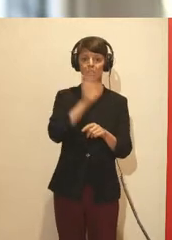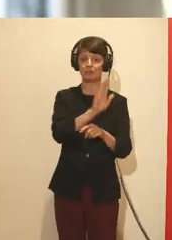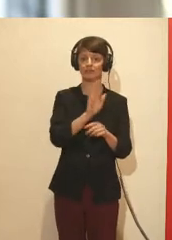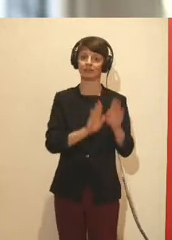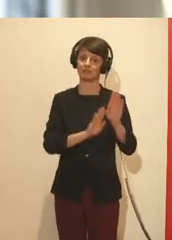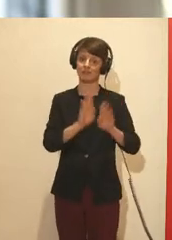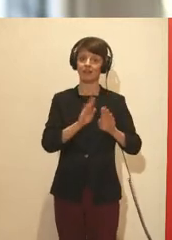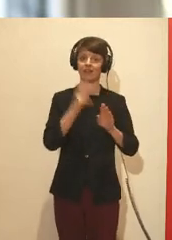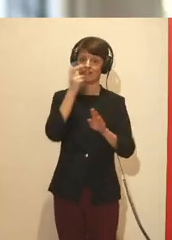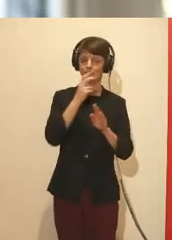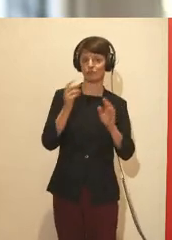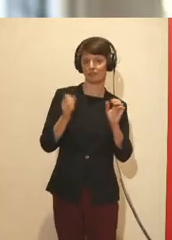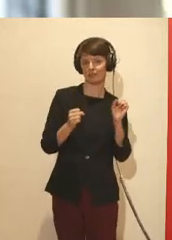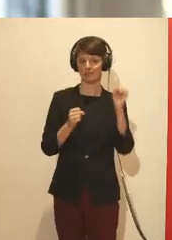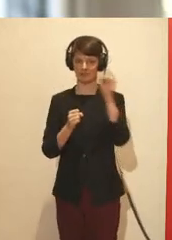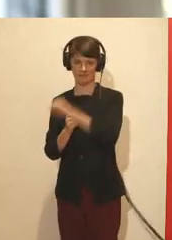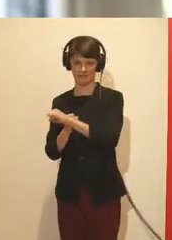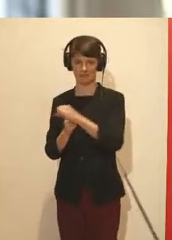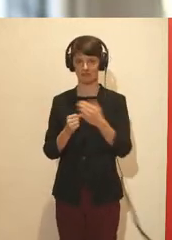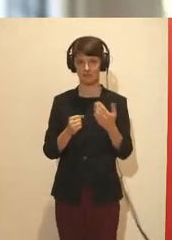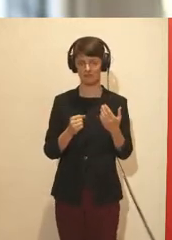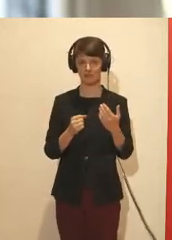zu besiegen und